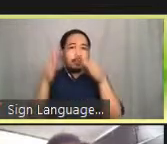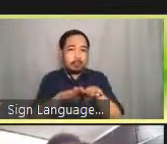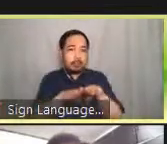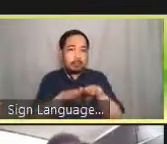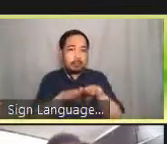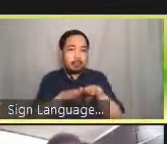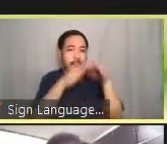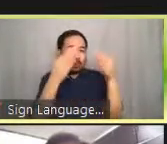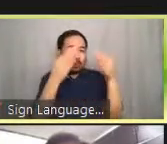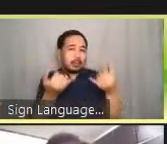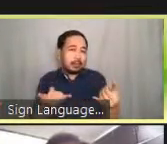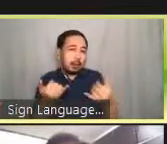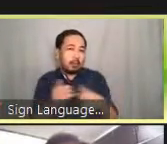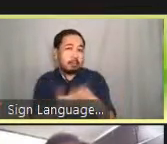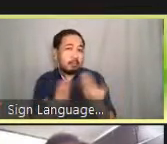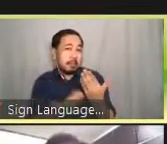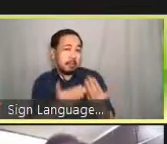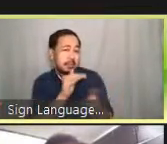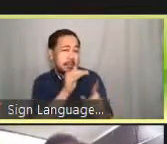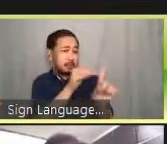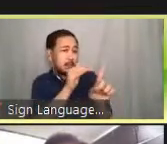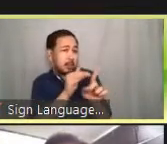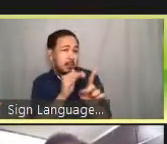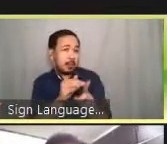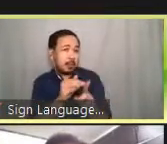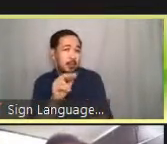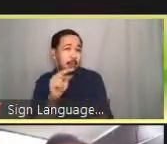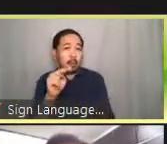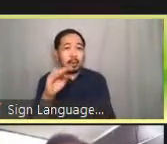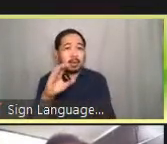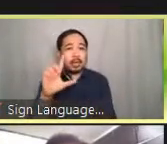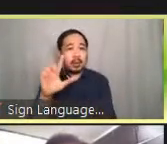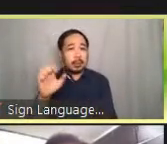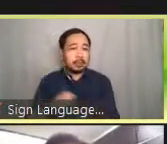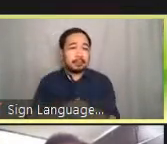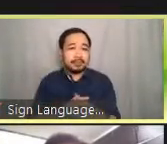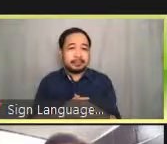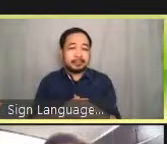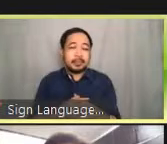ngayon. No? Doc Nicole, maybe you can answer this. Okay, so sadly,